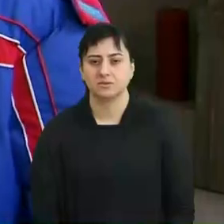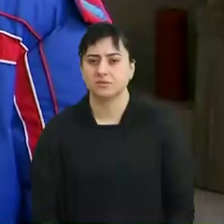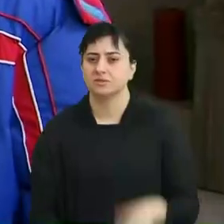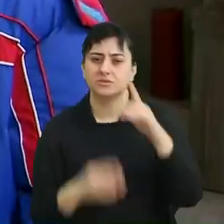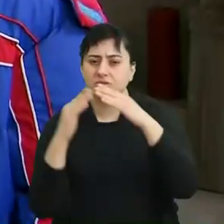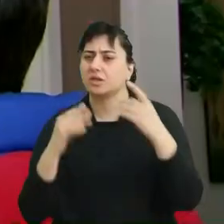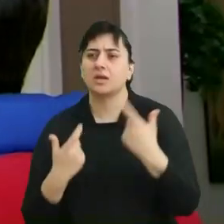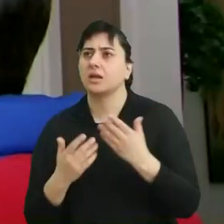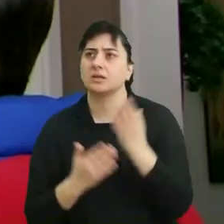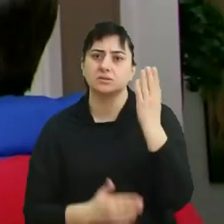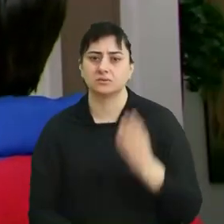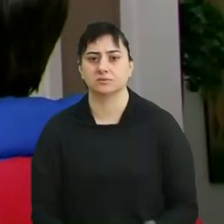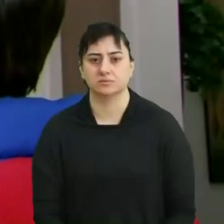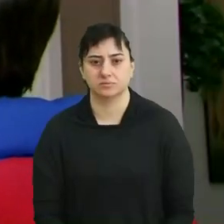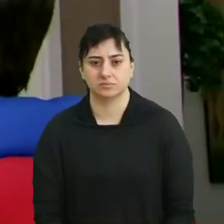Çatıya nereden tutulur?